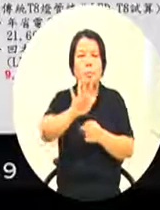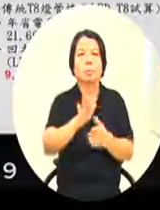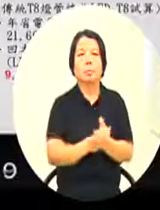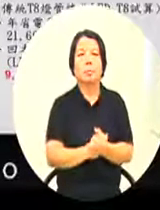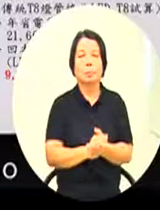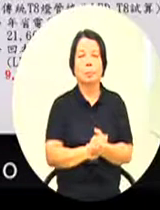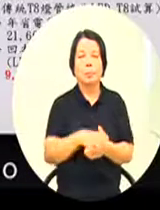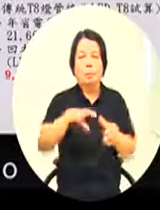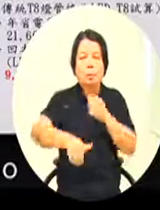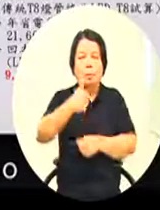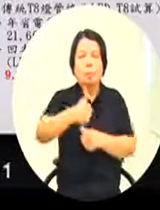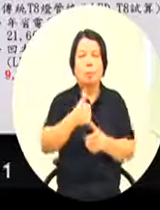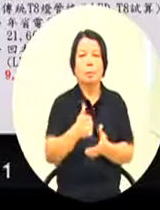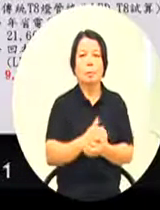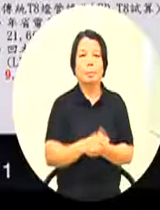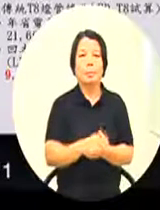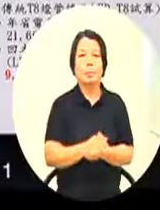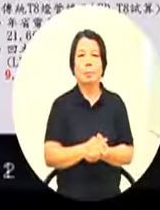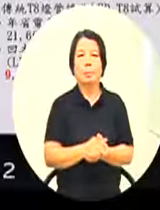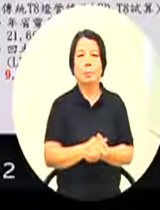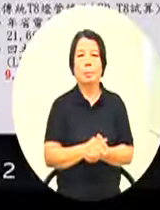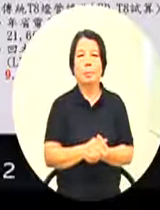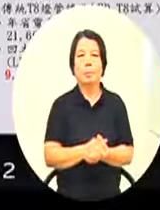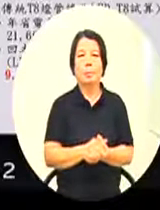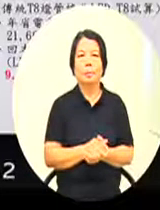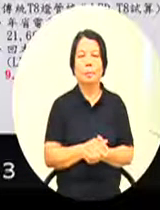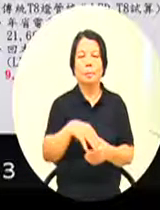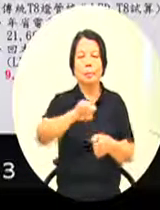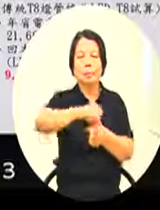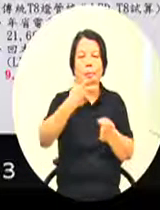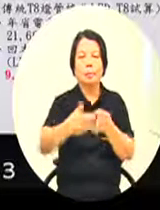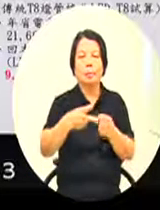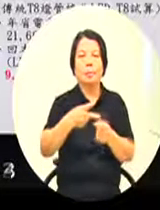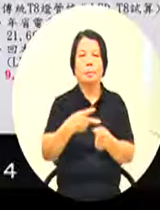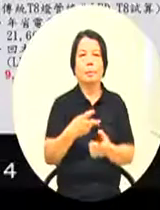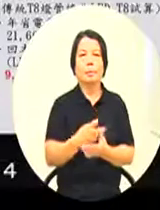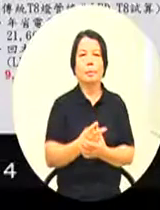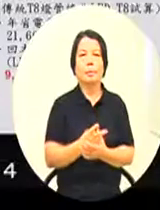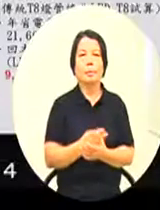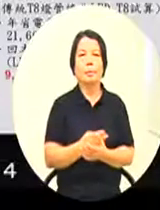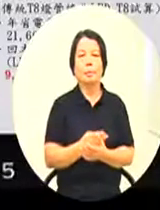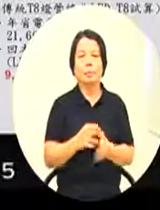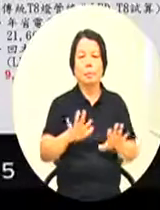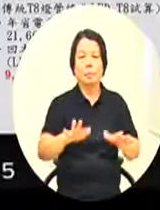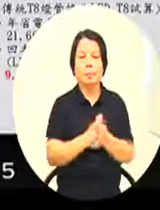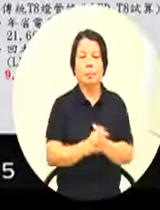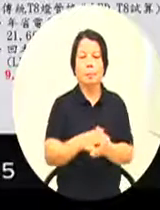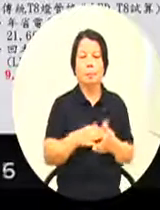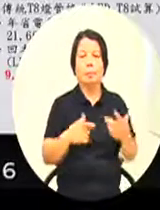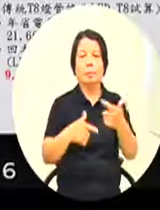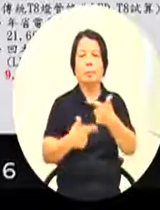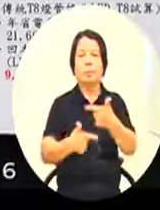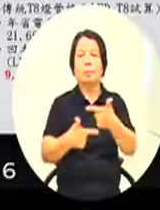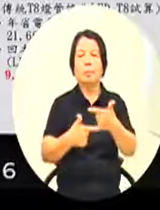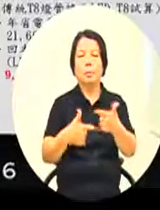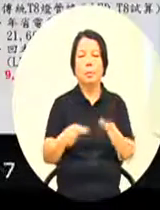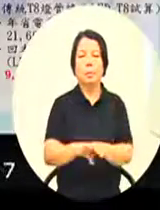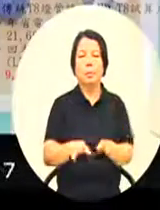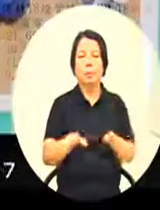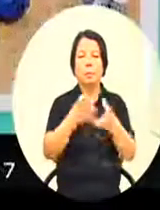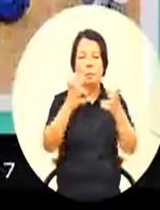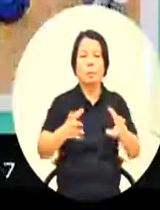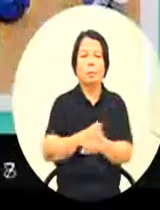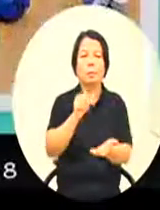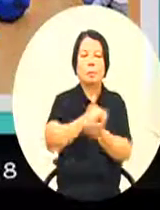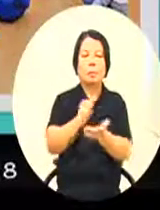以 再给两分钟， 谢谢。好，我曾经在6月6号呢有开过这样的记者会，